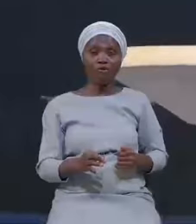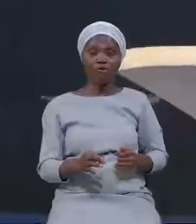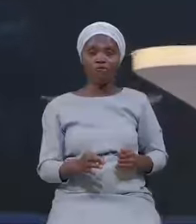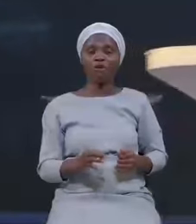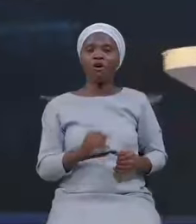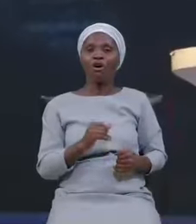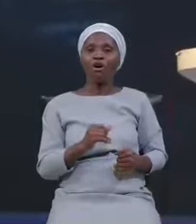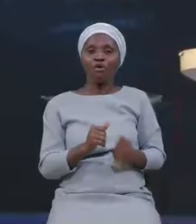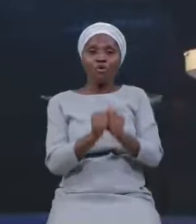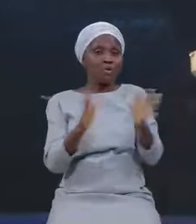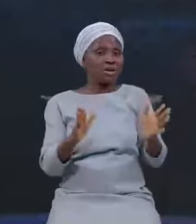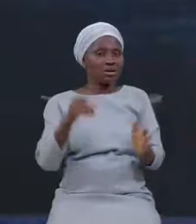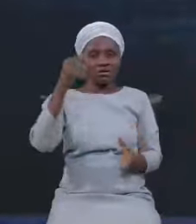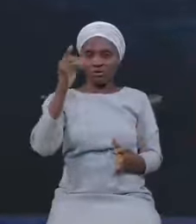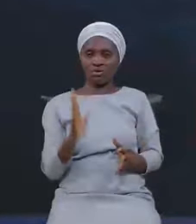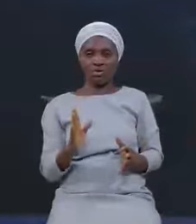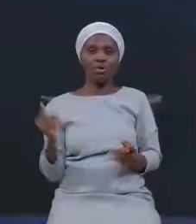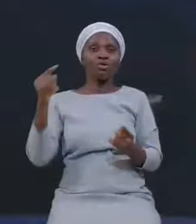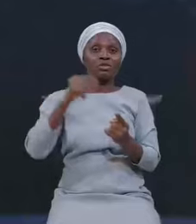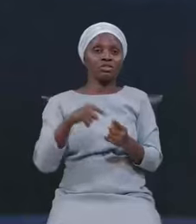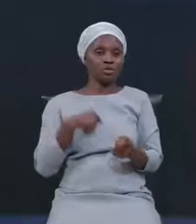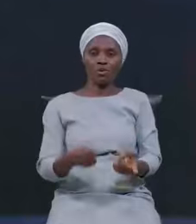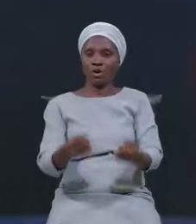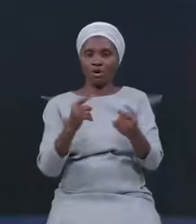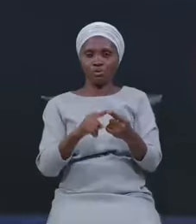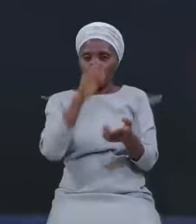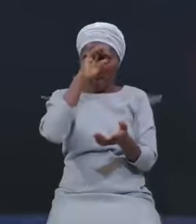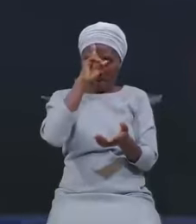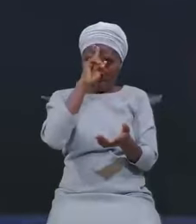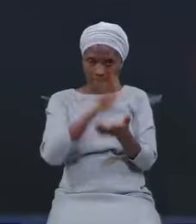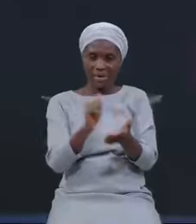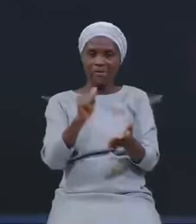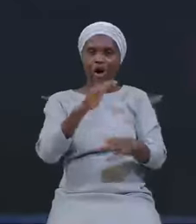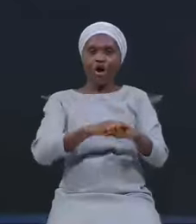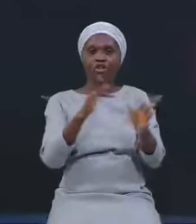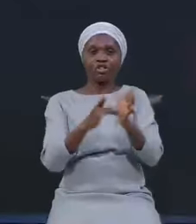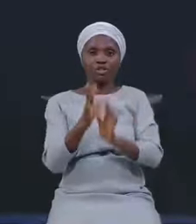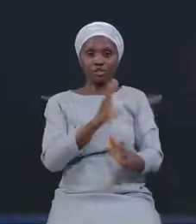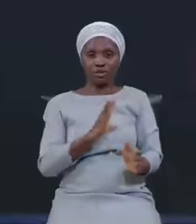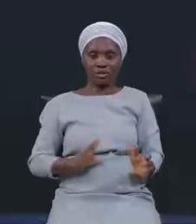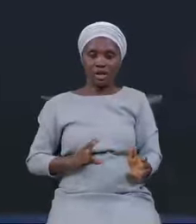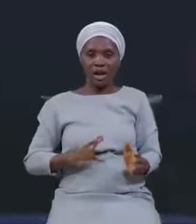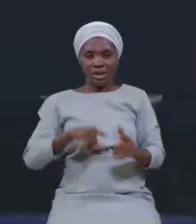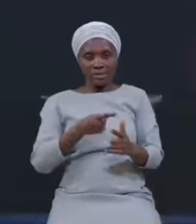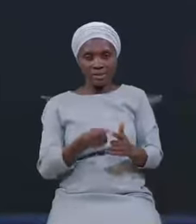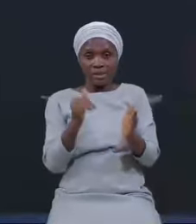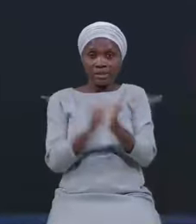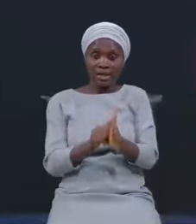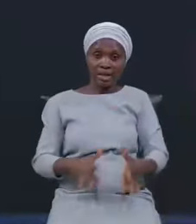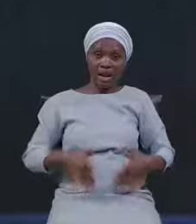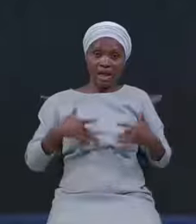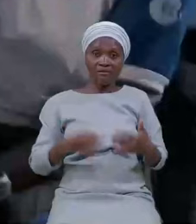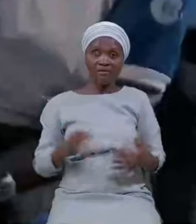Jésus-Christ. Et cette vie de Dieu, cette vie de grâce, cette vie de piété est pour toi ce soir au nom de